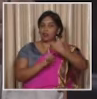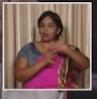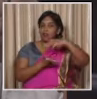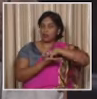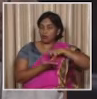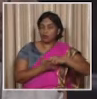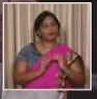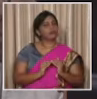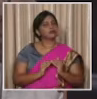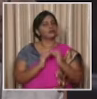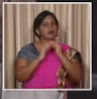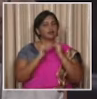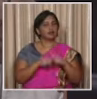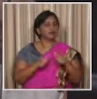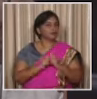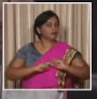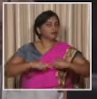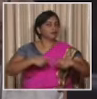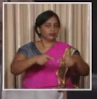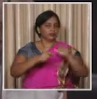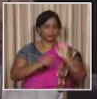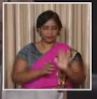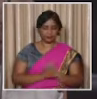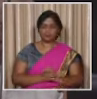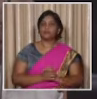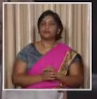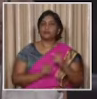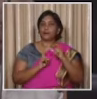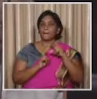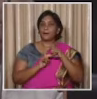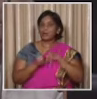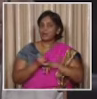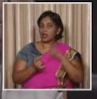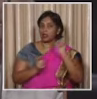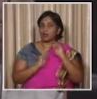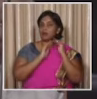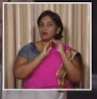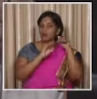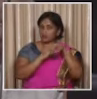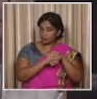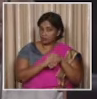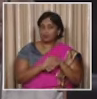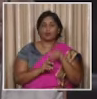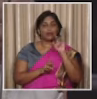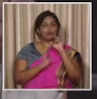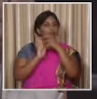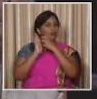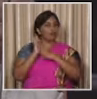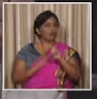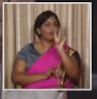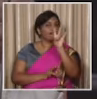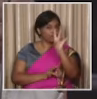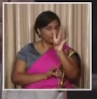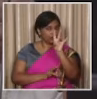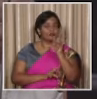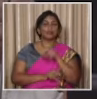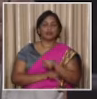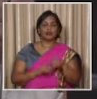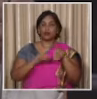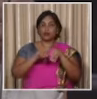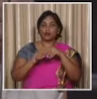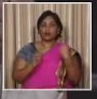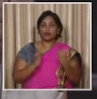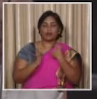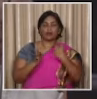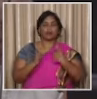සංවර්ධනය කටයුතු දැන් ක්‍රියාත්මක කරගෙන යනවා. ප්‍රාදේශීය ලේකම් කාර්යාලය 25ක් මූලික කරගෙන කෘෂි